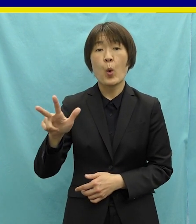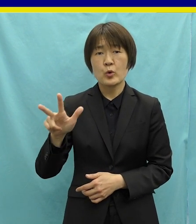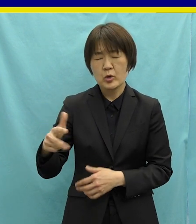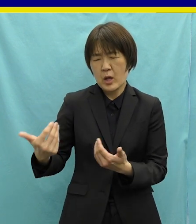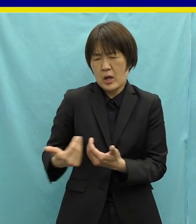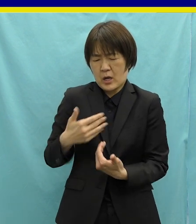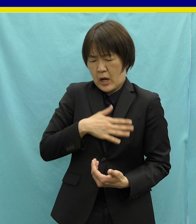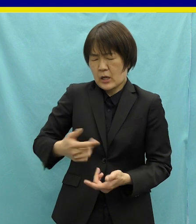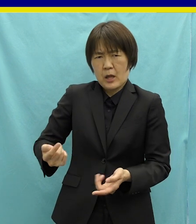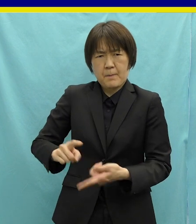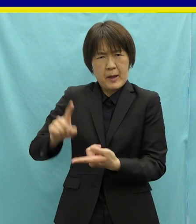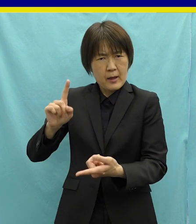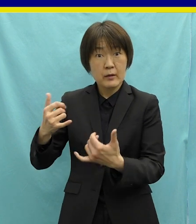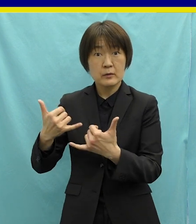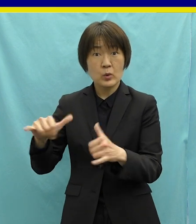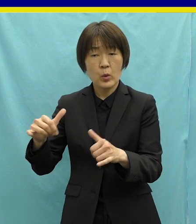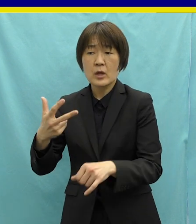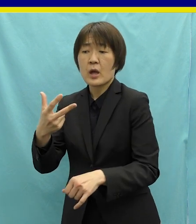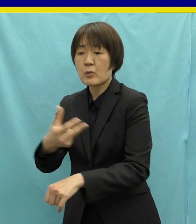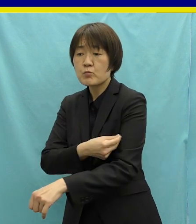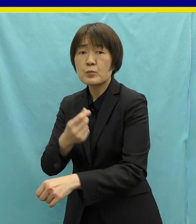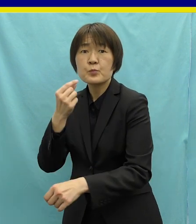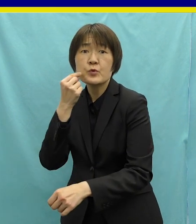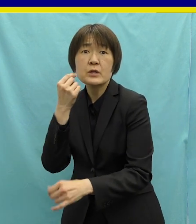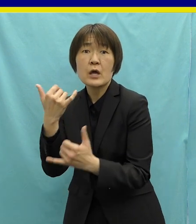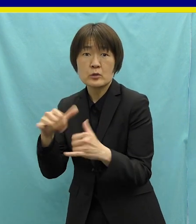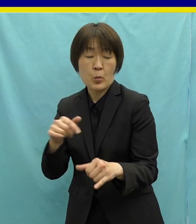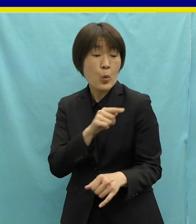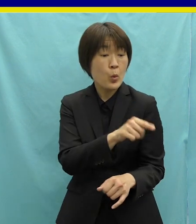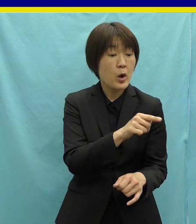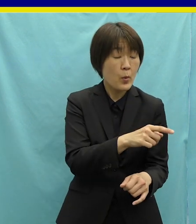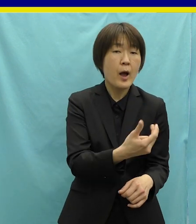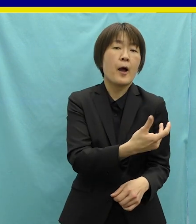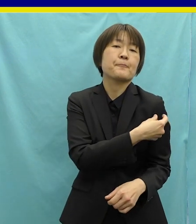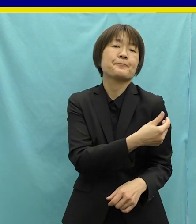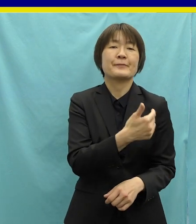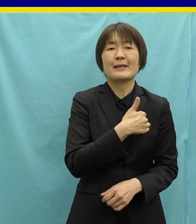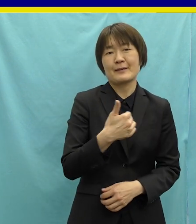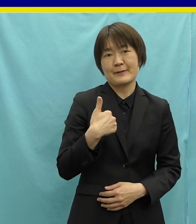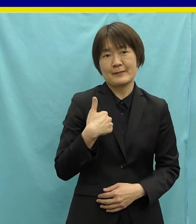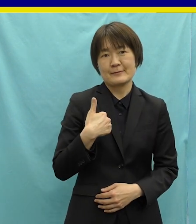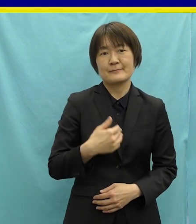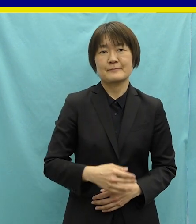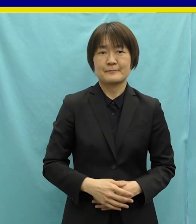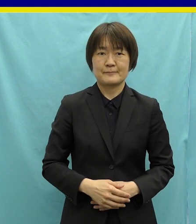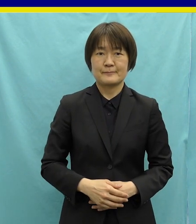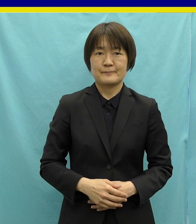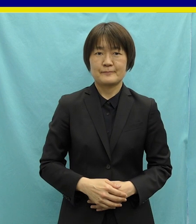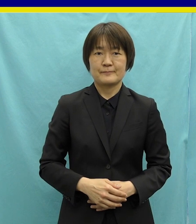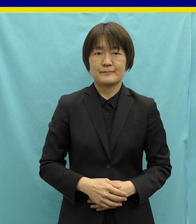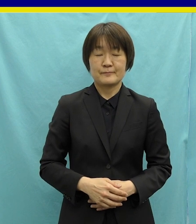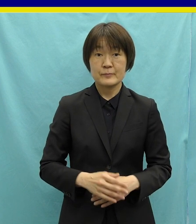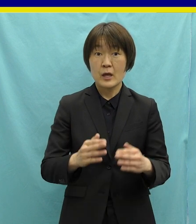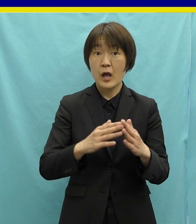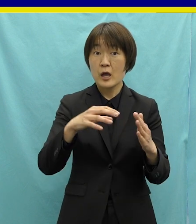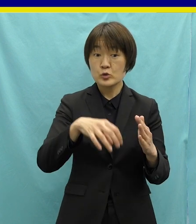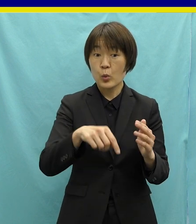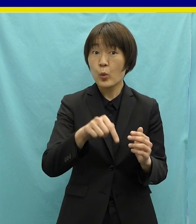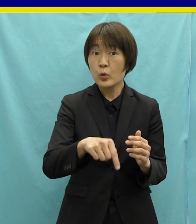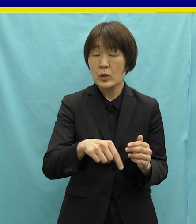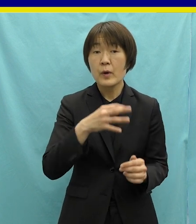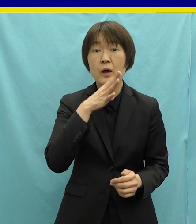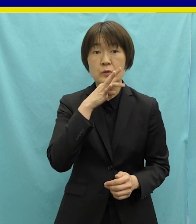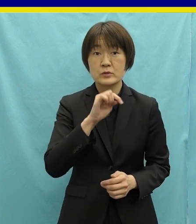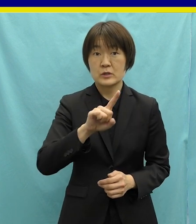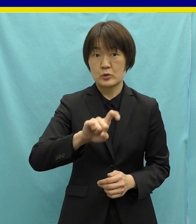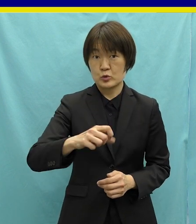ー RNA ワクチンを接種できなかった方も接種することができます。同会場では18歳以